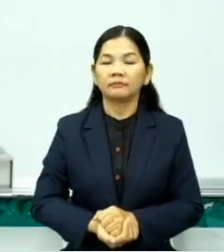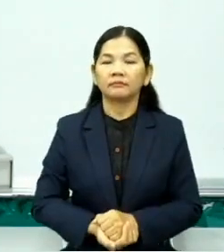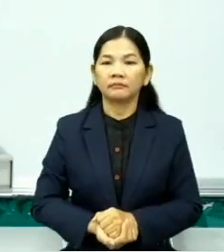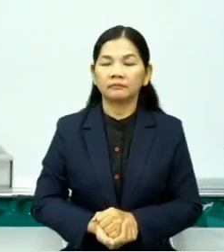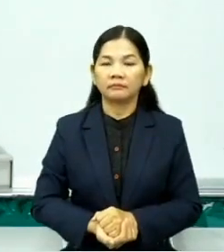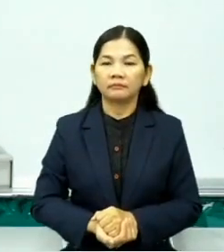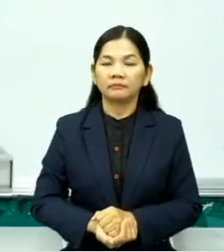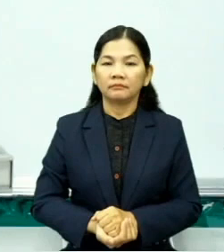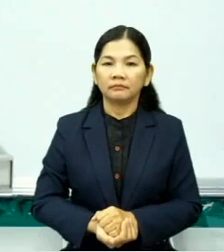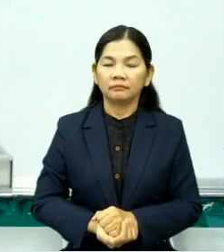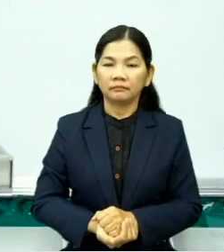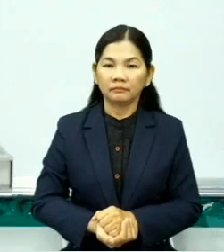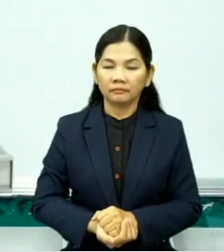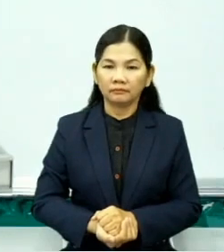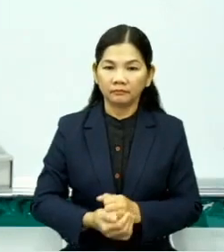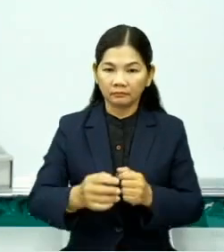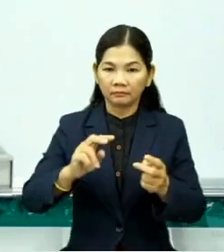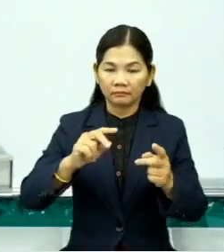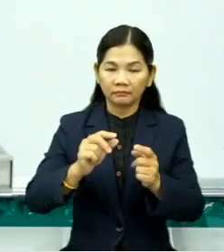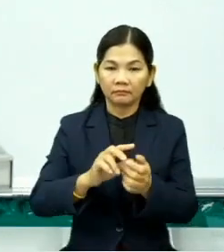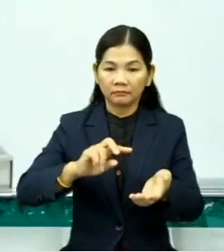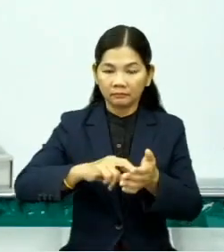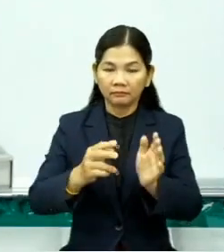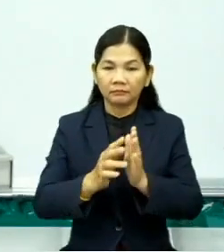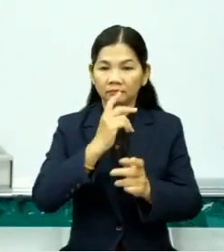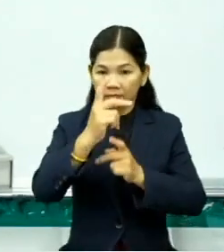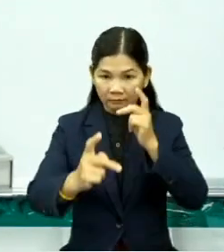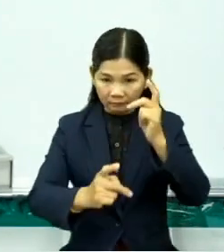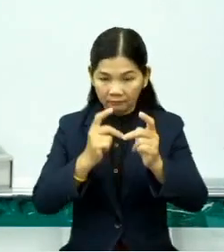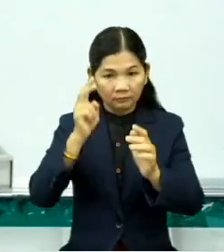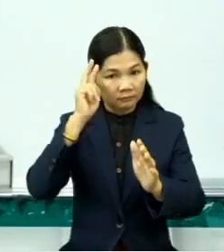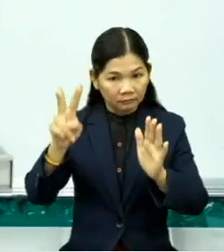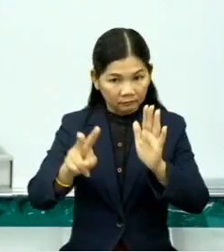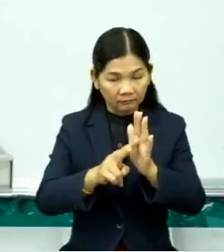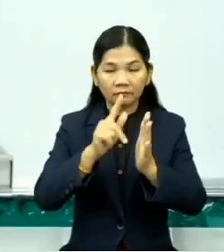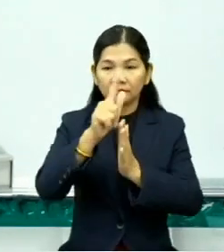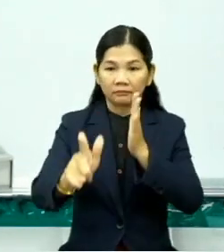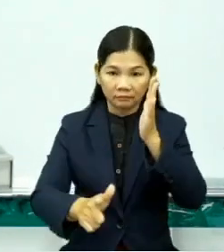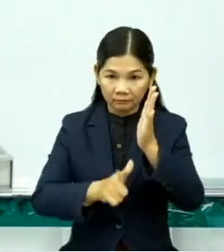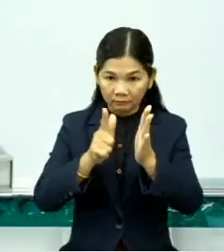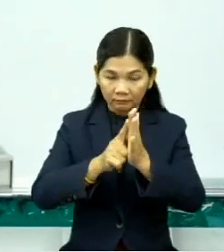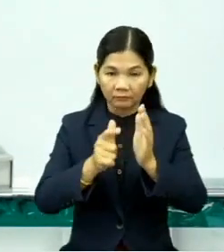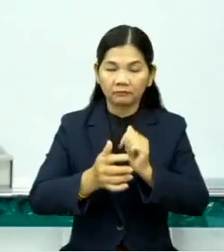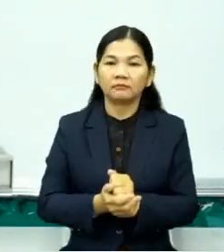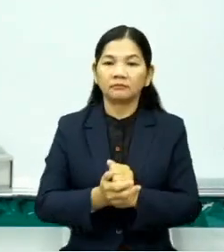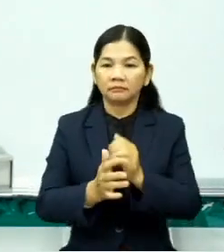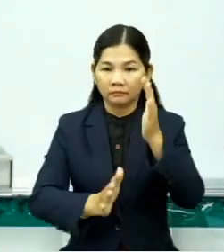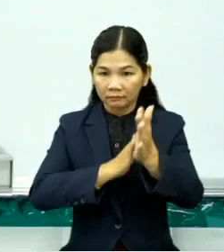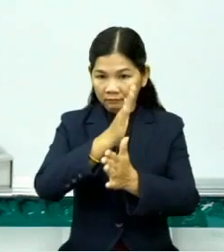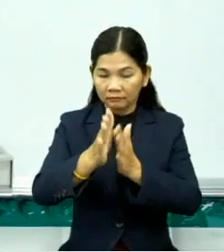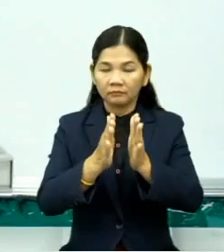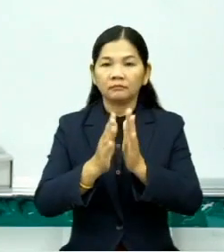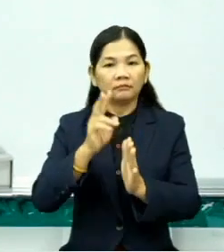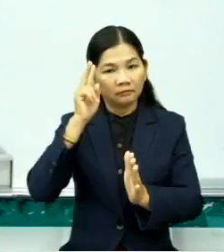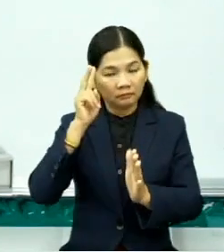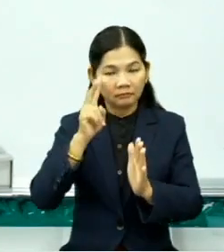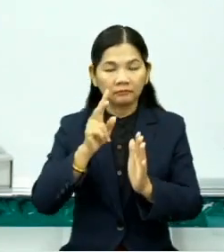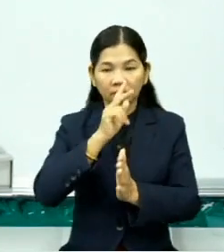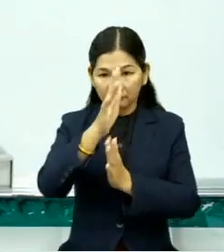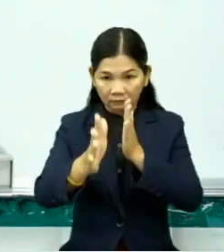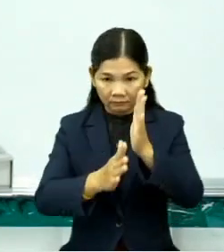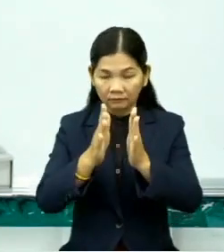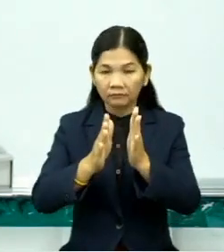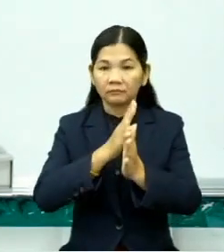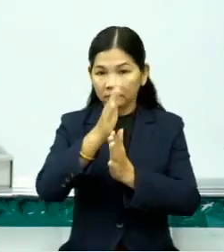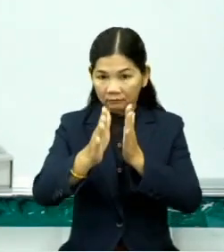ចទៅកូនចាគឺមានន័យថាគ្រឿងសម្គាល់ជាតិមួយចាឬក៏សញ្ញាសម្គាល់ជាតិមួ